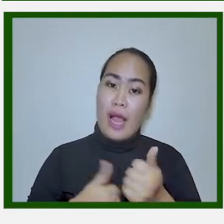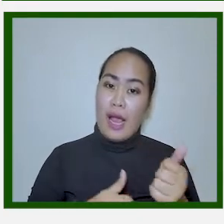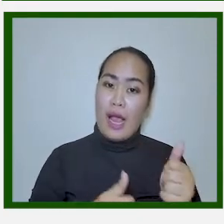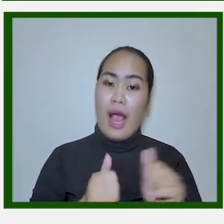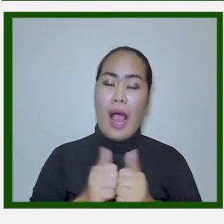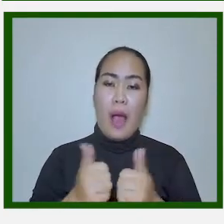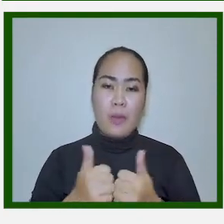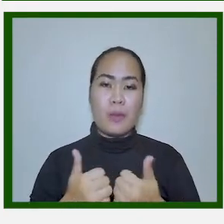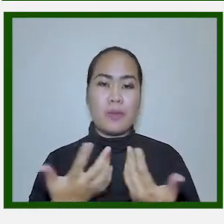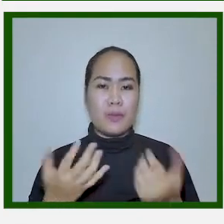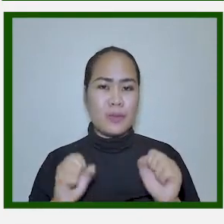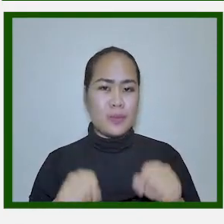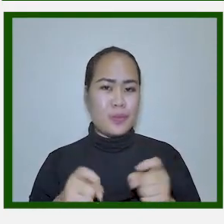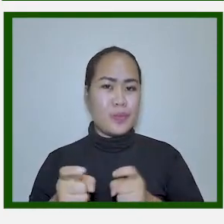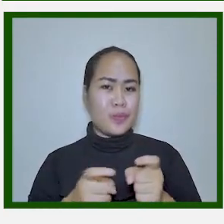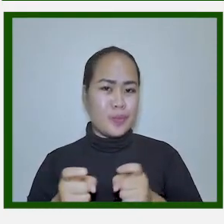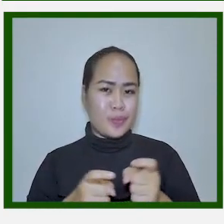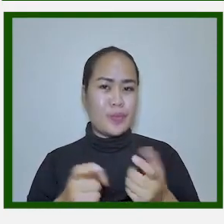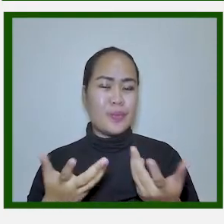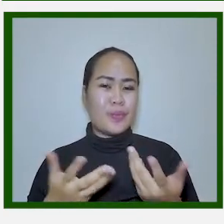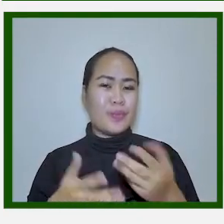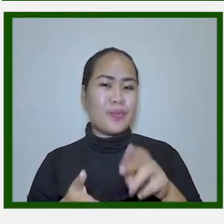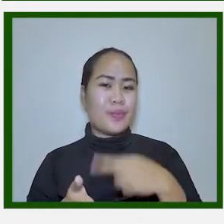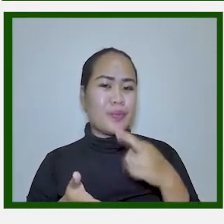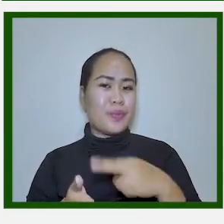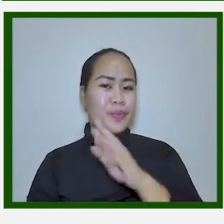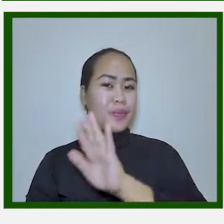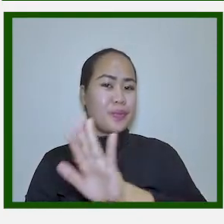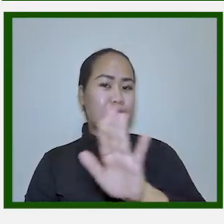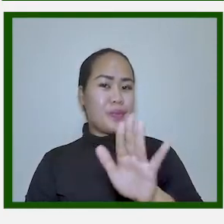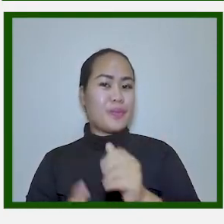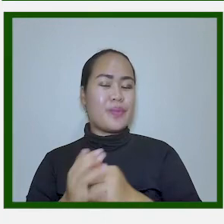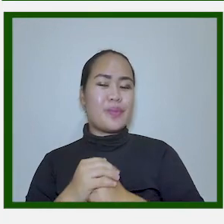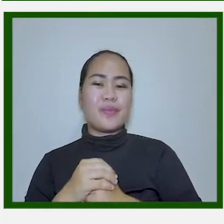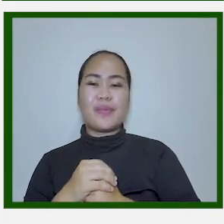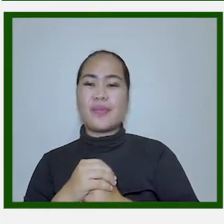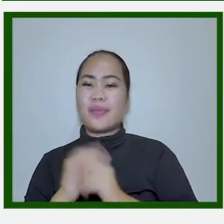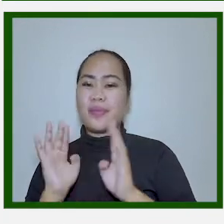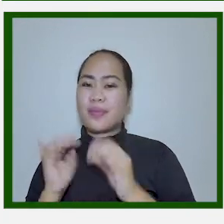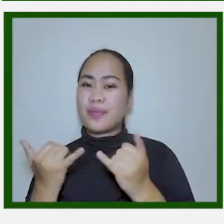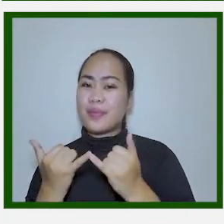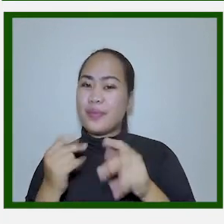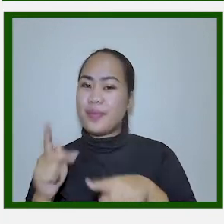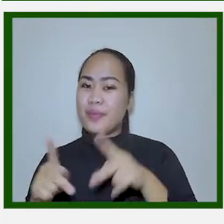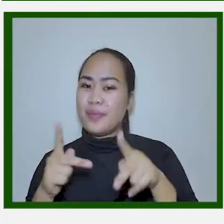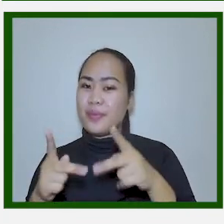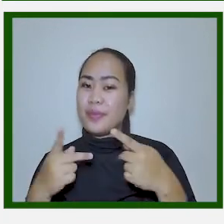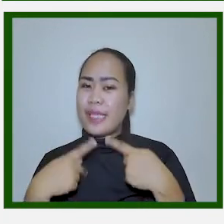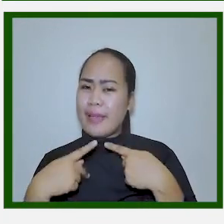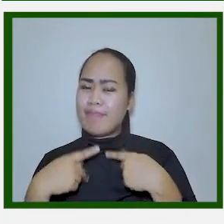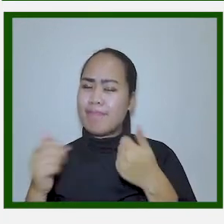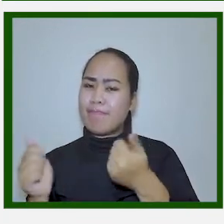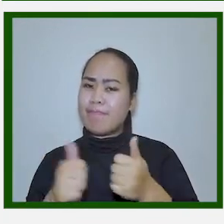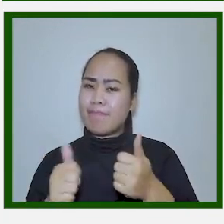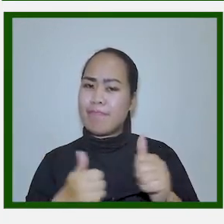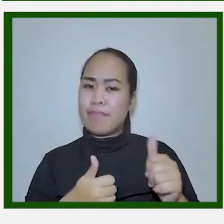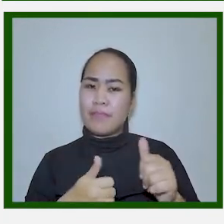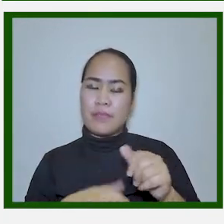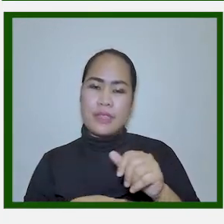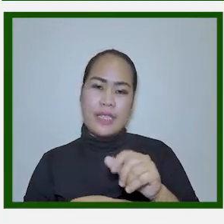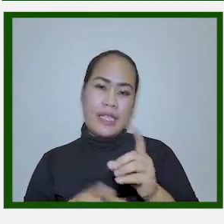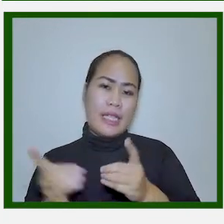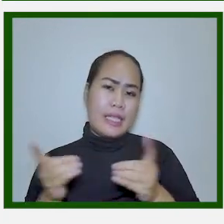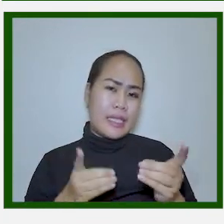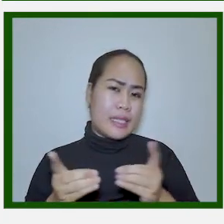ano, may method po, no, ating mga delivery team, no, kung paano nila i-distribute yung mga bigas,